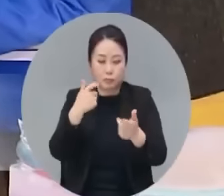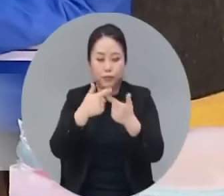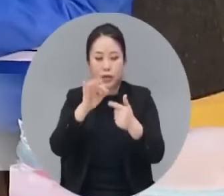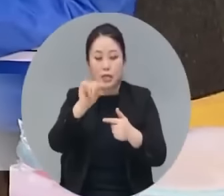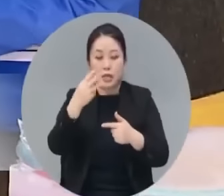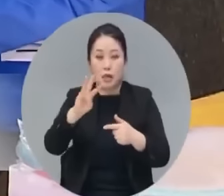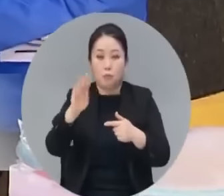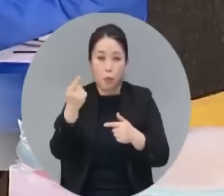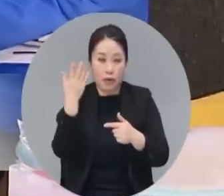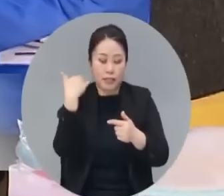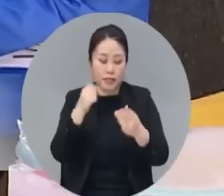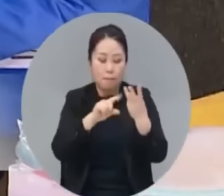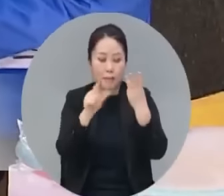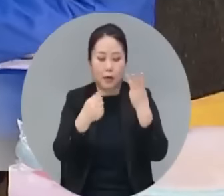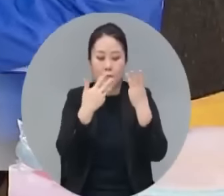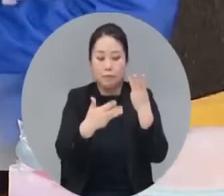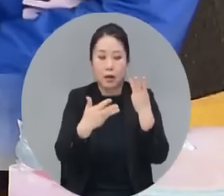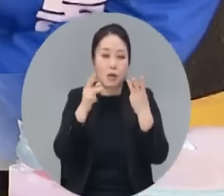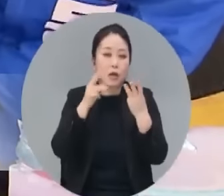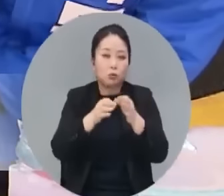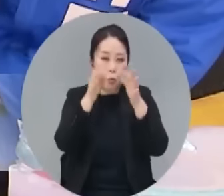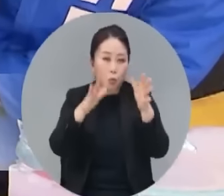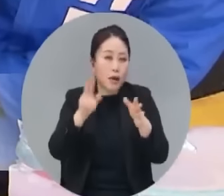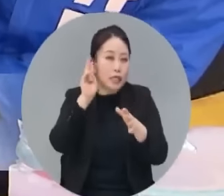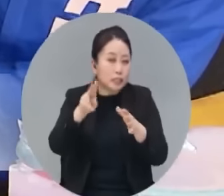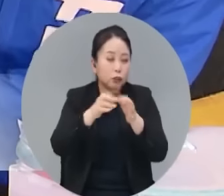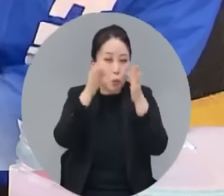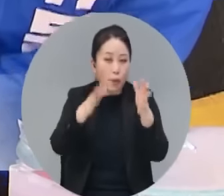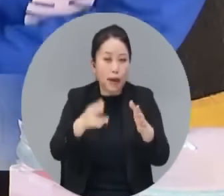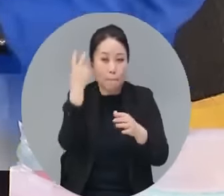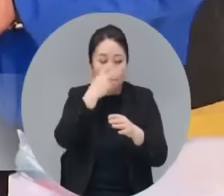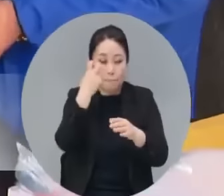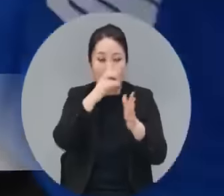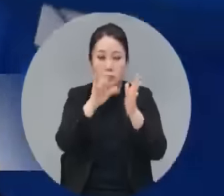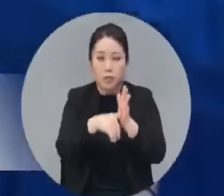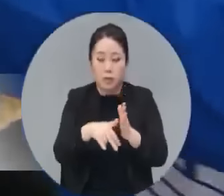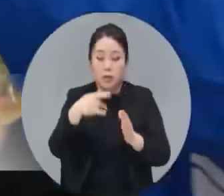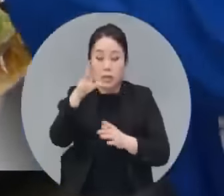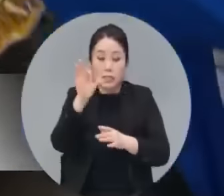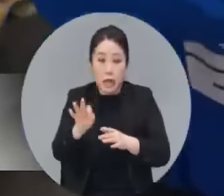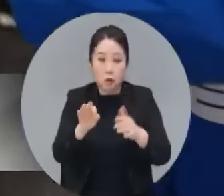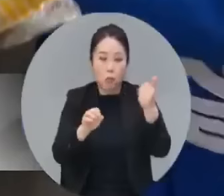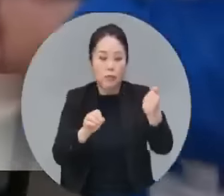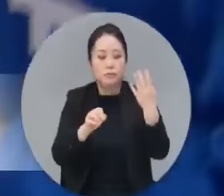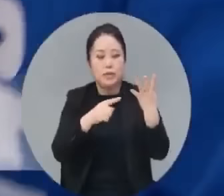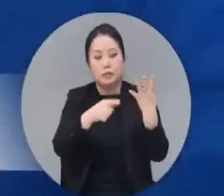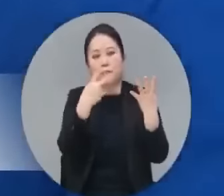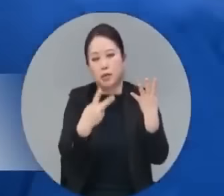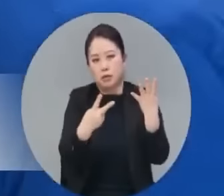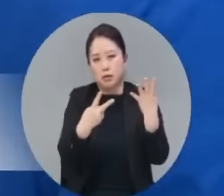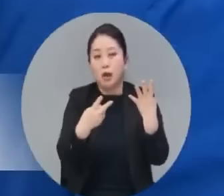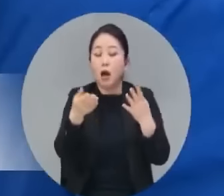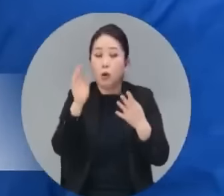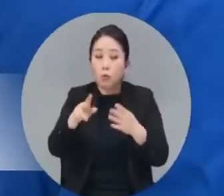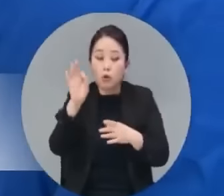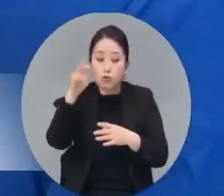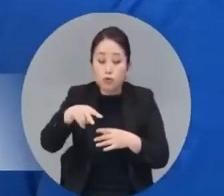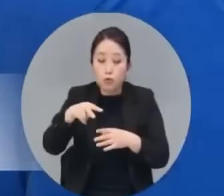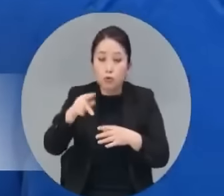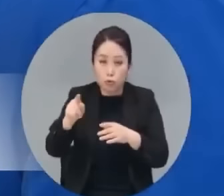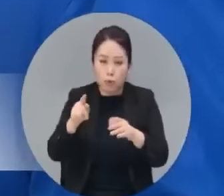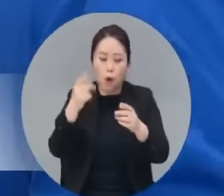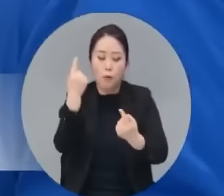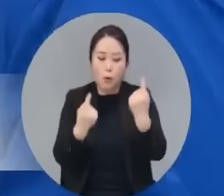지난 달 8일부터 이틀 동안 실시한 1차 여론 주 사에서는 장 후보가 54.2% 후보보다 무려